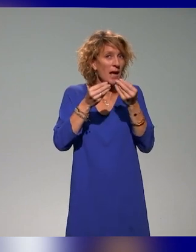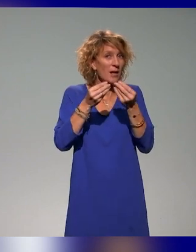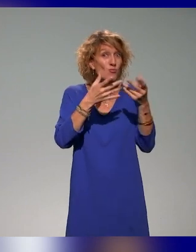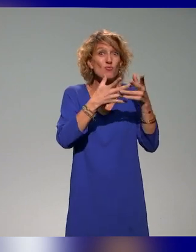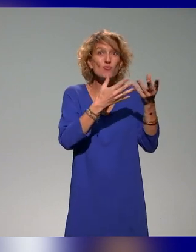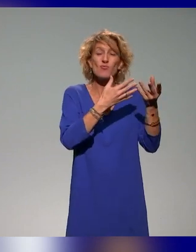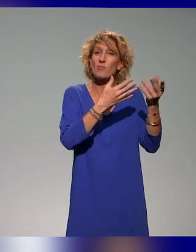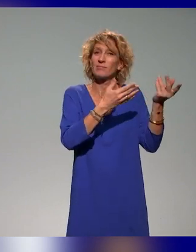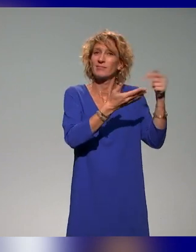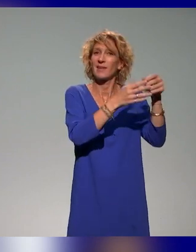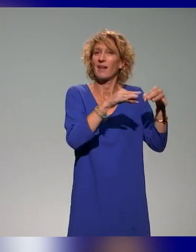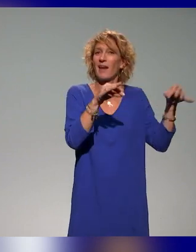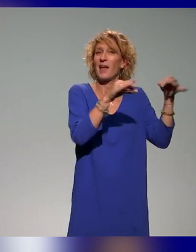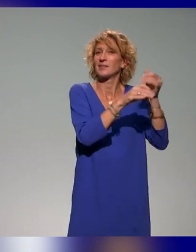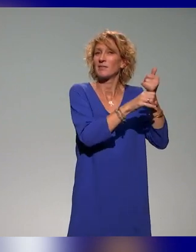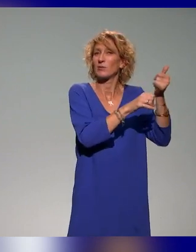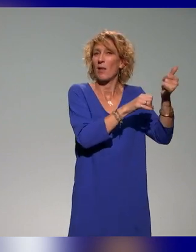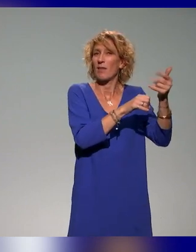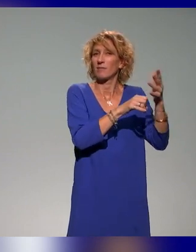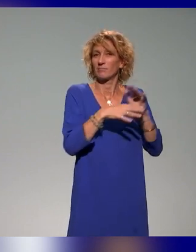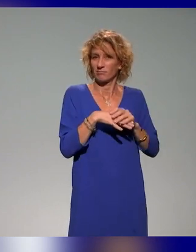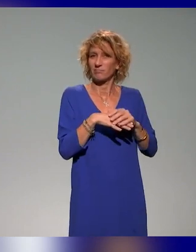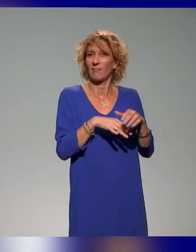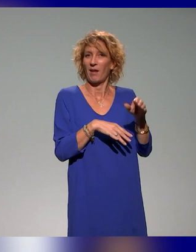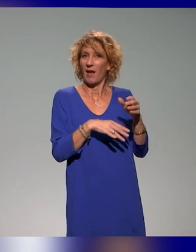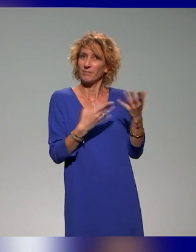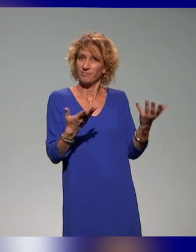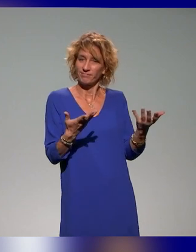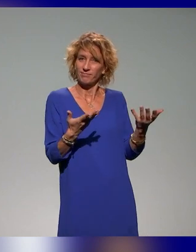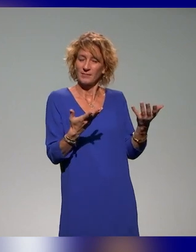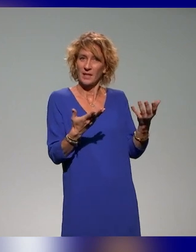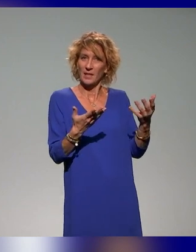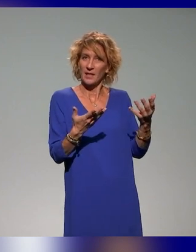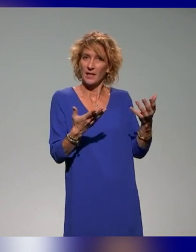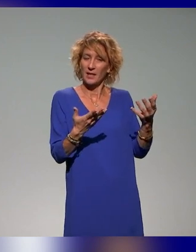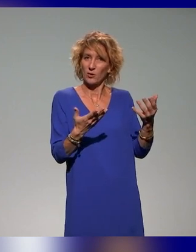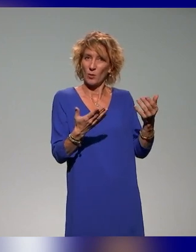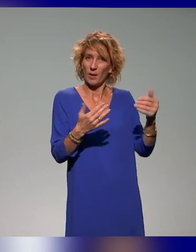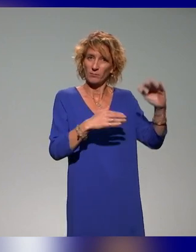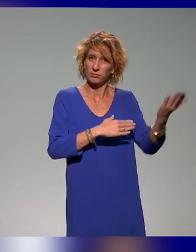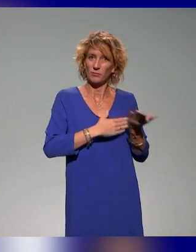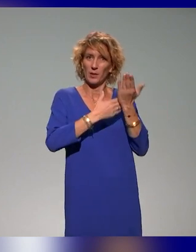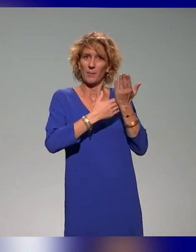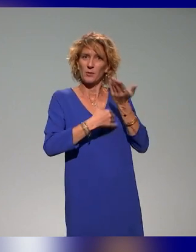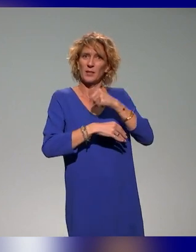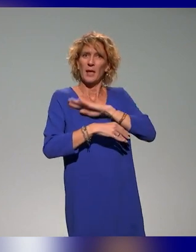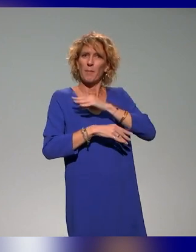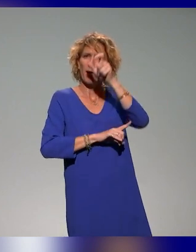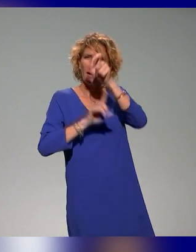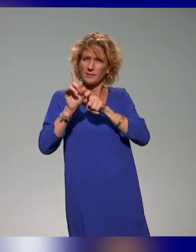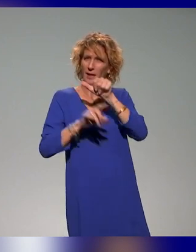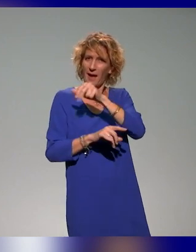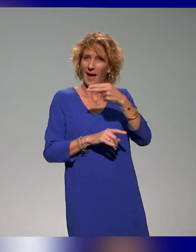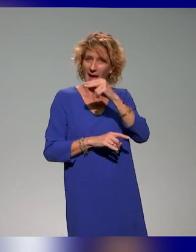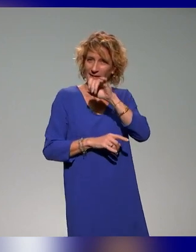virtuelle et qu'elles soient remontées à nous par l'intermédiaire, je crois, d'Annie.